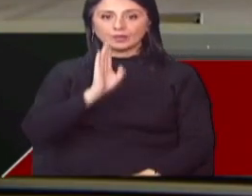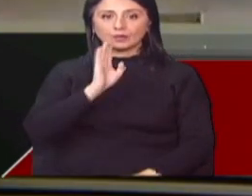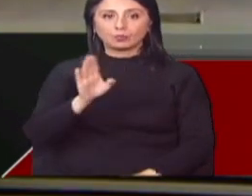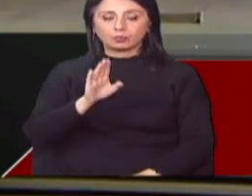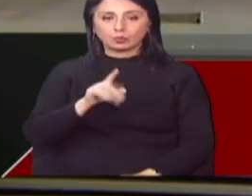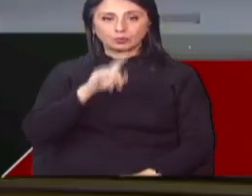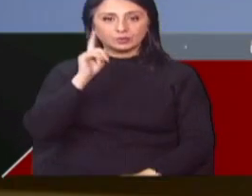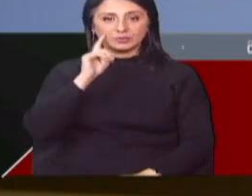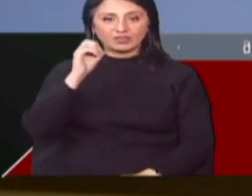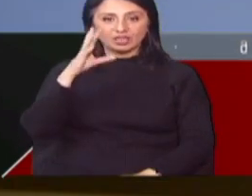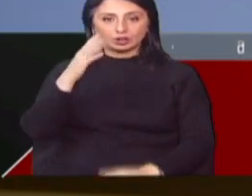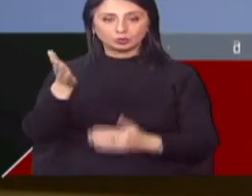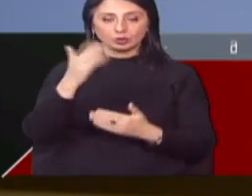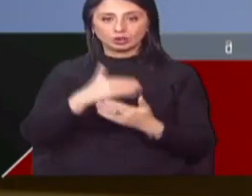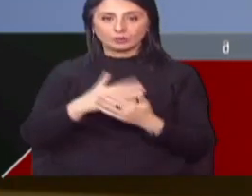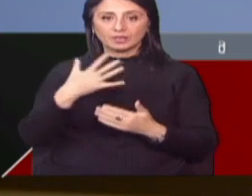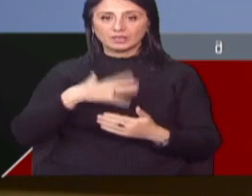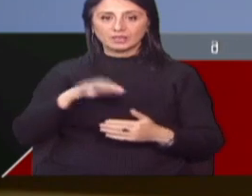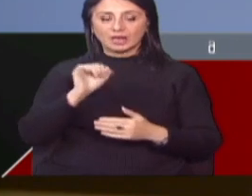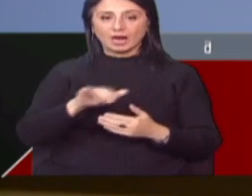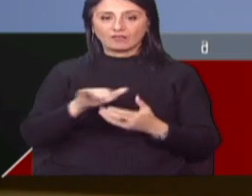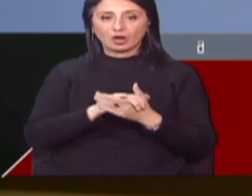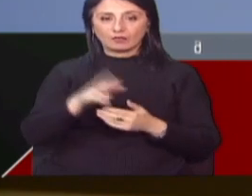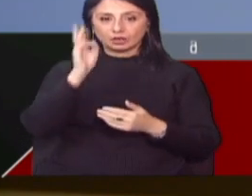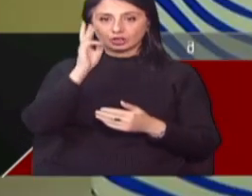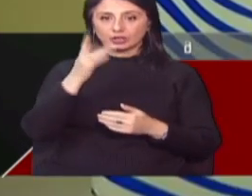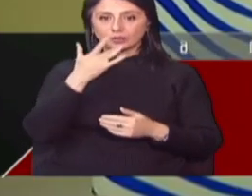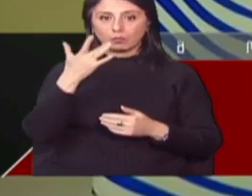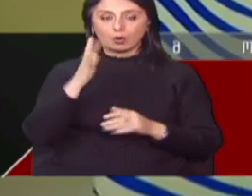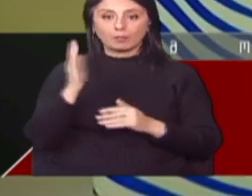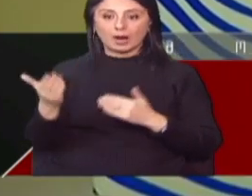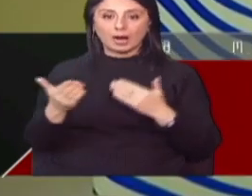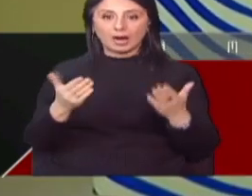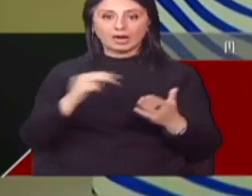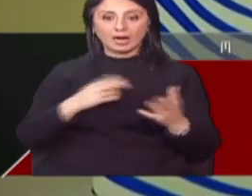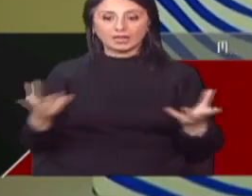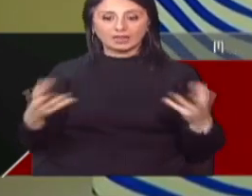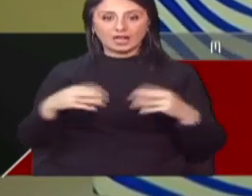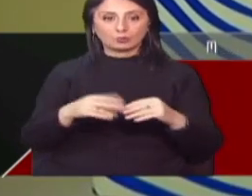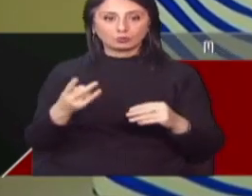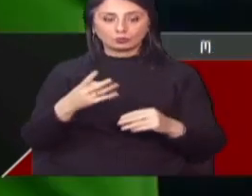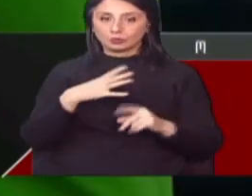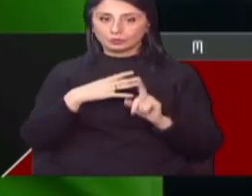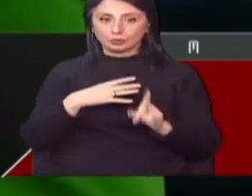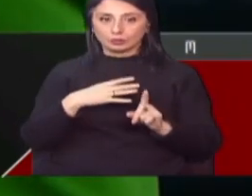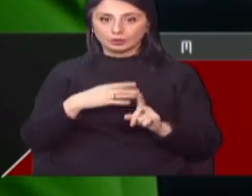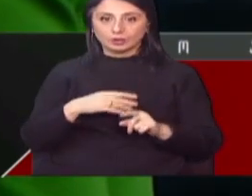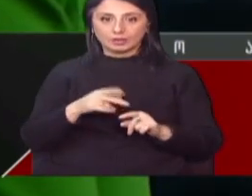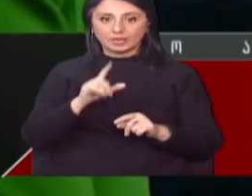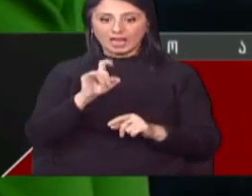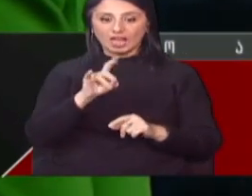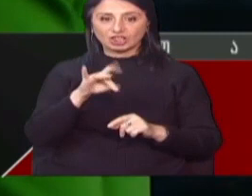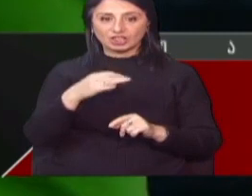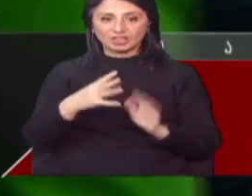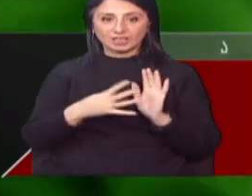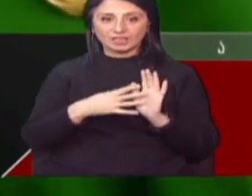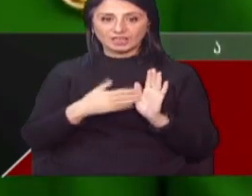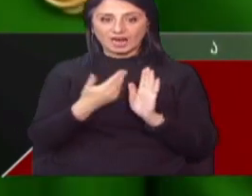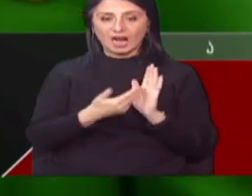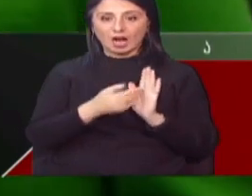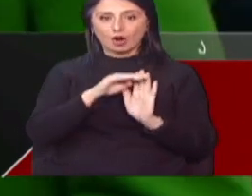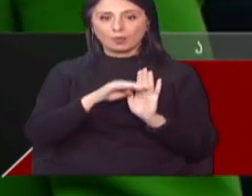Bruselism țoane șuki șemdec sa cartoloși eurocaușiri salci politicul mhareps, Tanam Shromol Bisken Mouts Odeps. Pavel Herchinski, Tchre